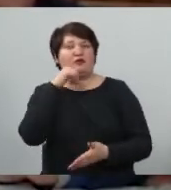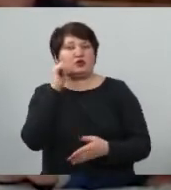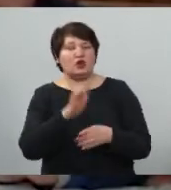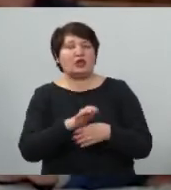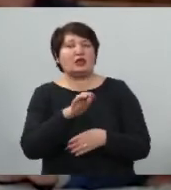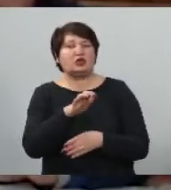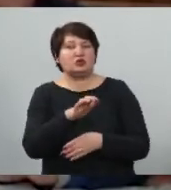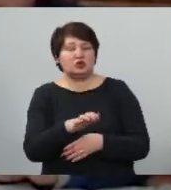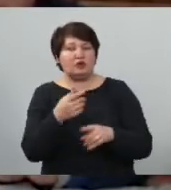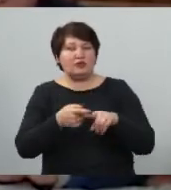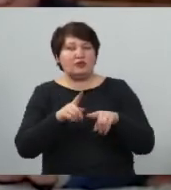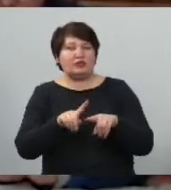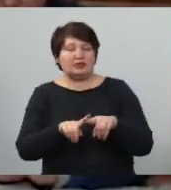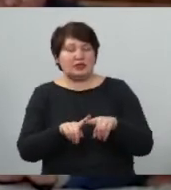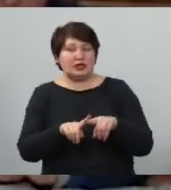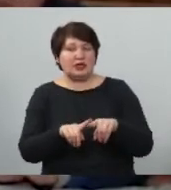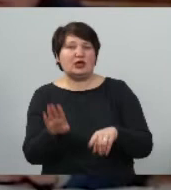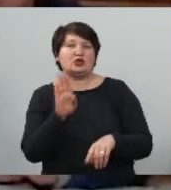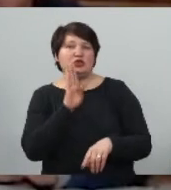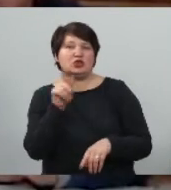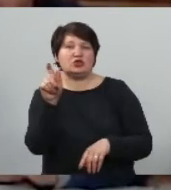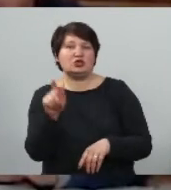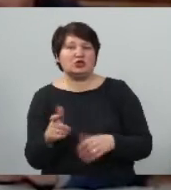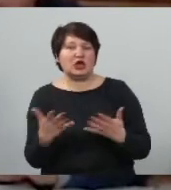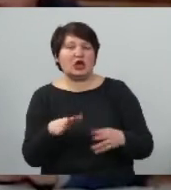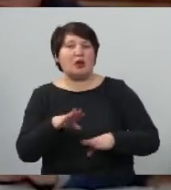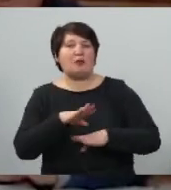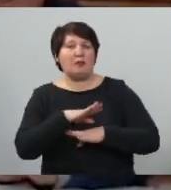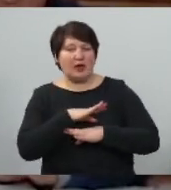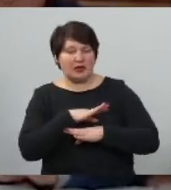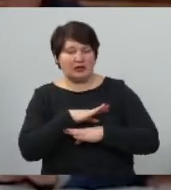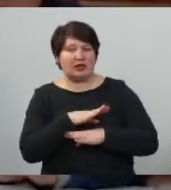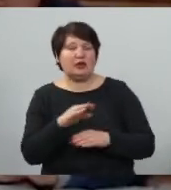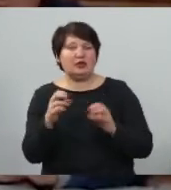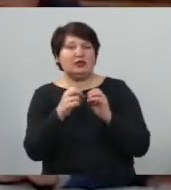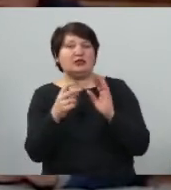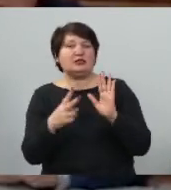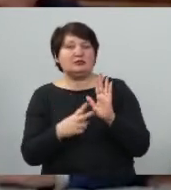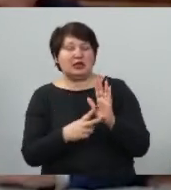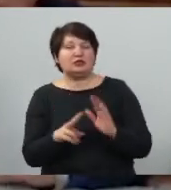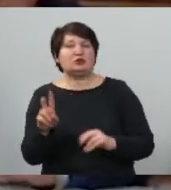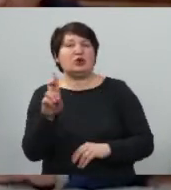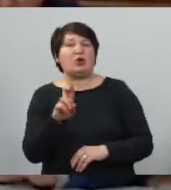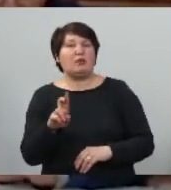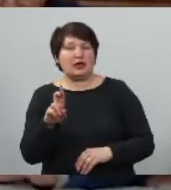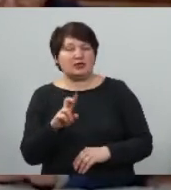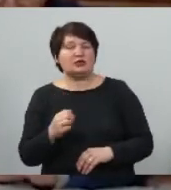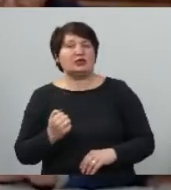по тій жінці, мешканці Івано-Франківська, яка, на жаль,